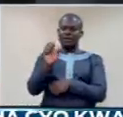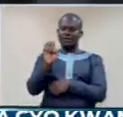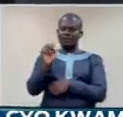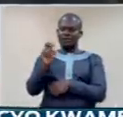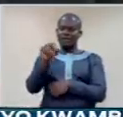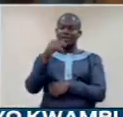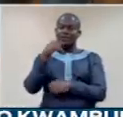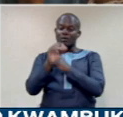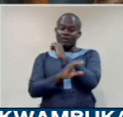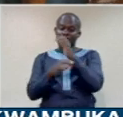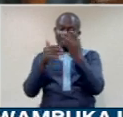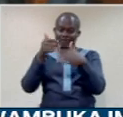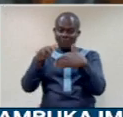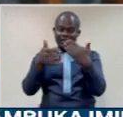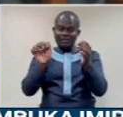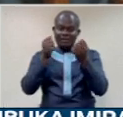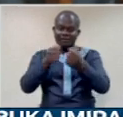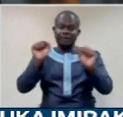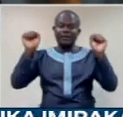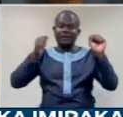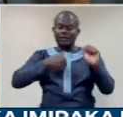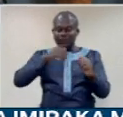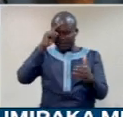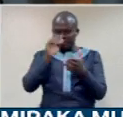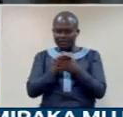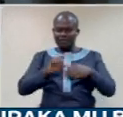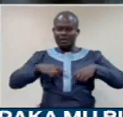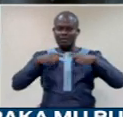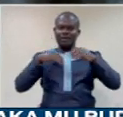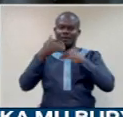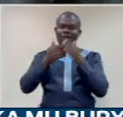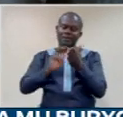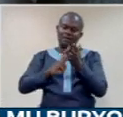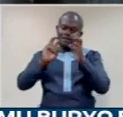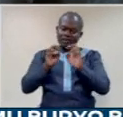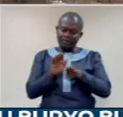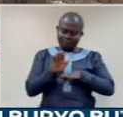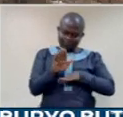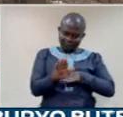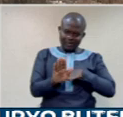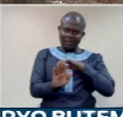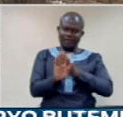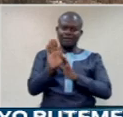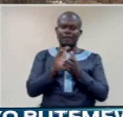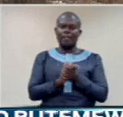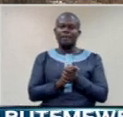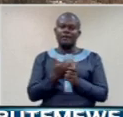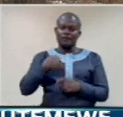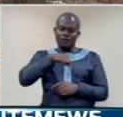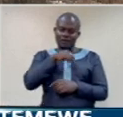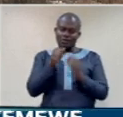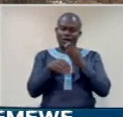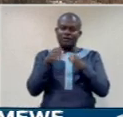ko igihugu kimaze kubohorwa batangiye kugikiza cyo kubaho ndetse bemeza ko bateye intambwe biyubaka twariyubatse